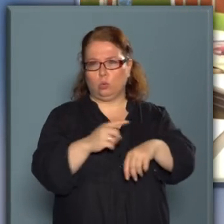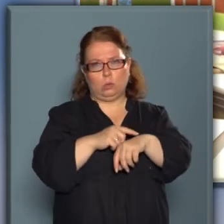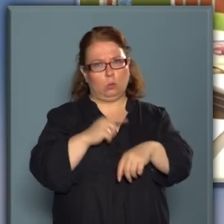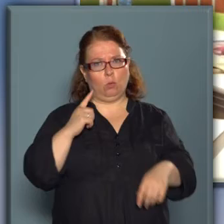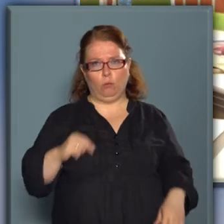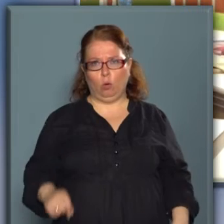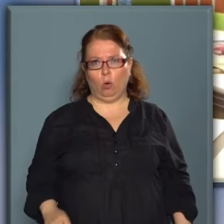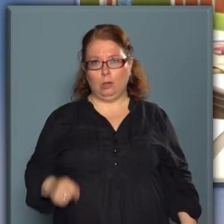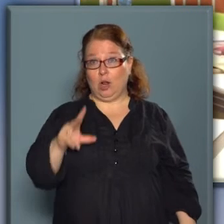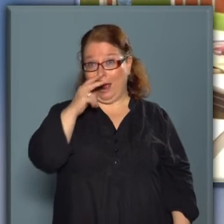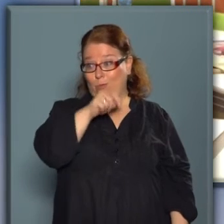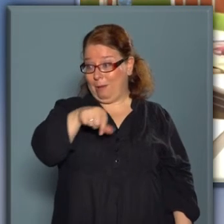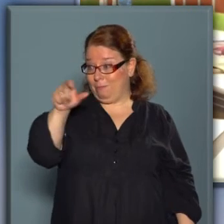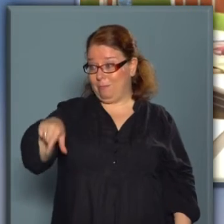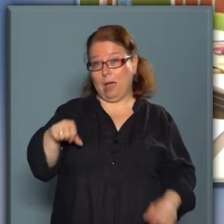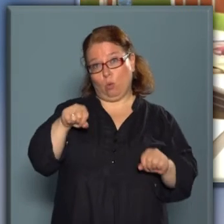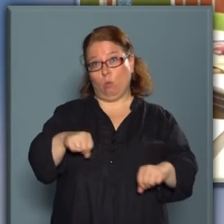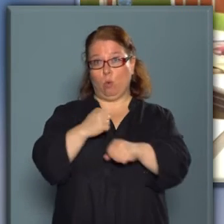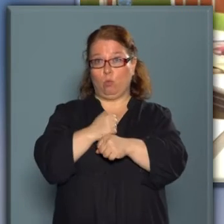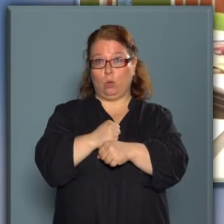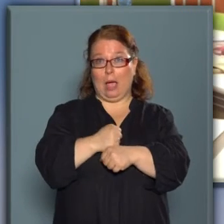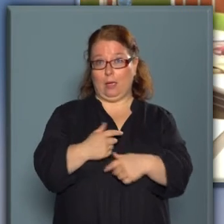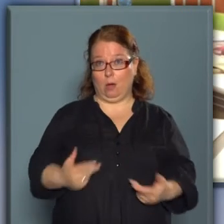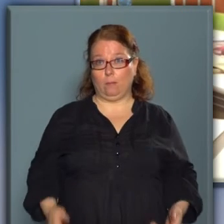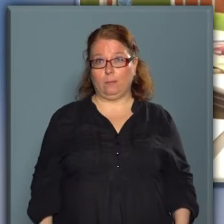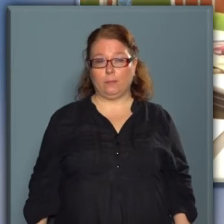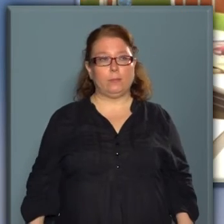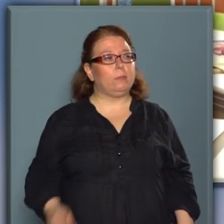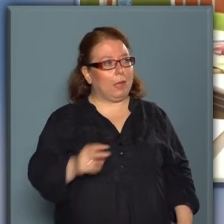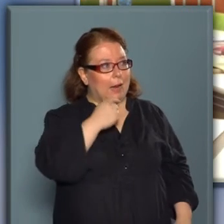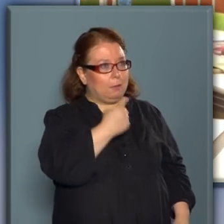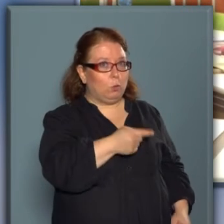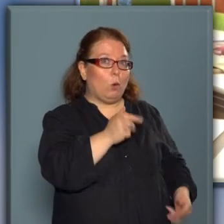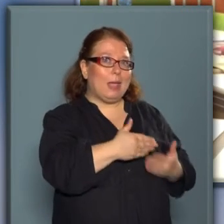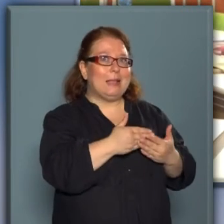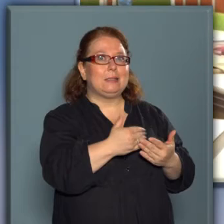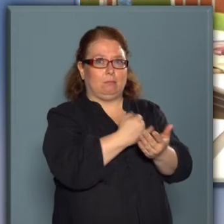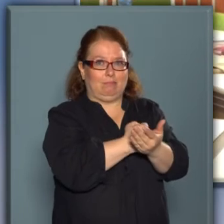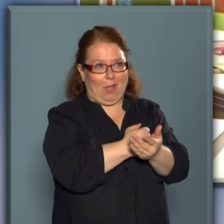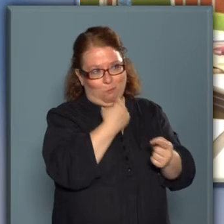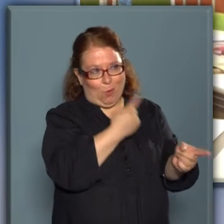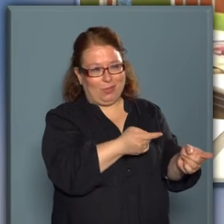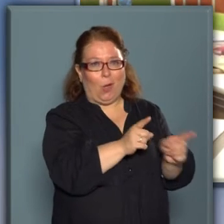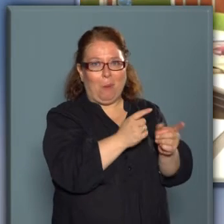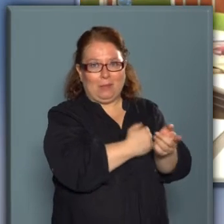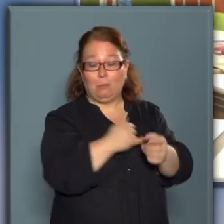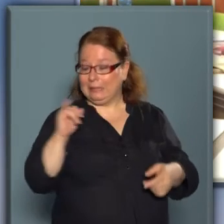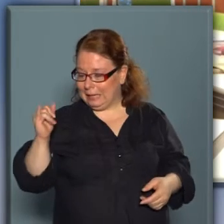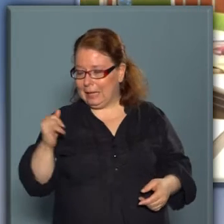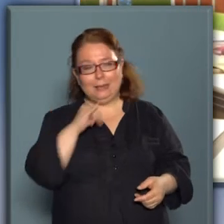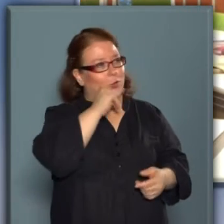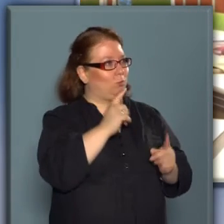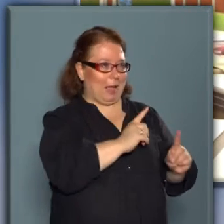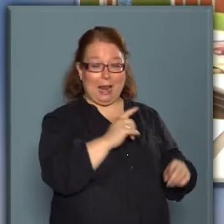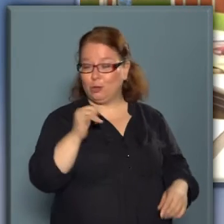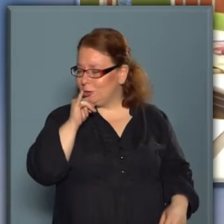idő volt, és 3 embernek a komoly munkája volt. Tehát mondhatjuk azt, hogy mivel ez egy mákony, ahogy ön mondta, mákony, nincs van.